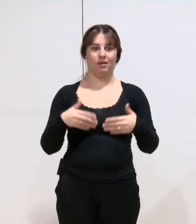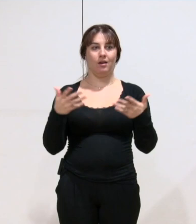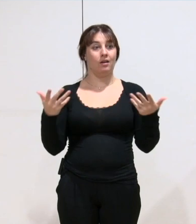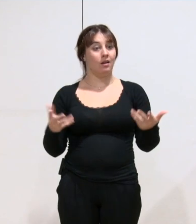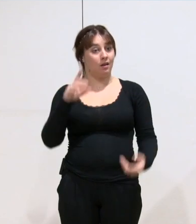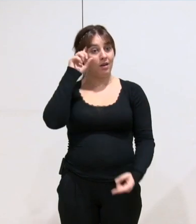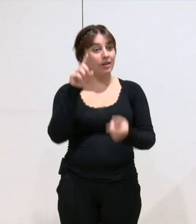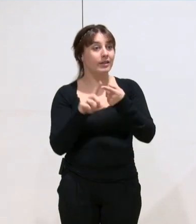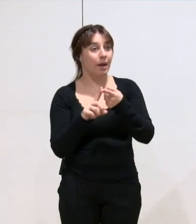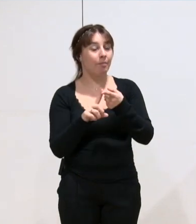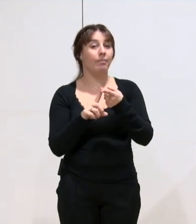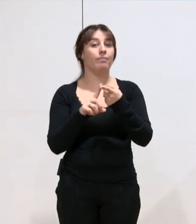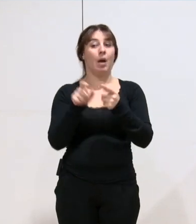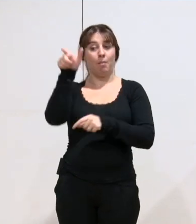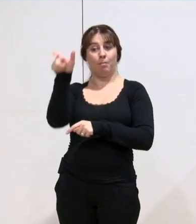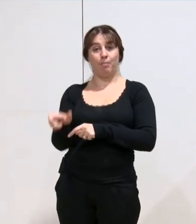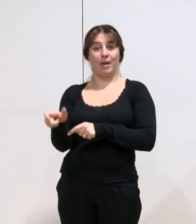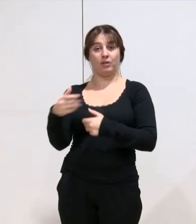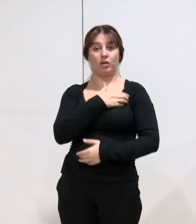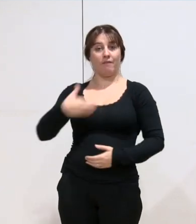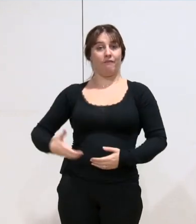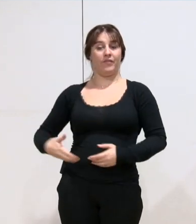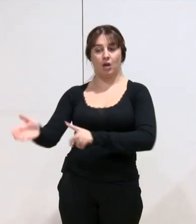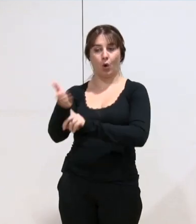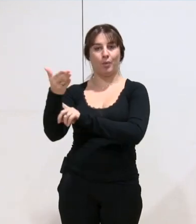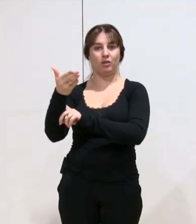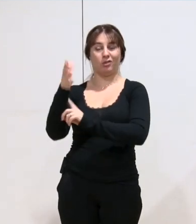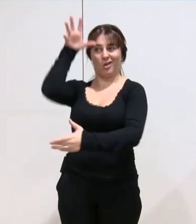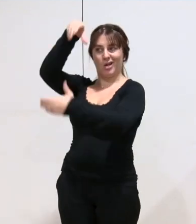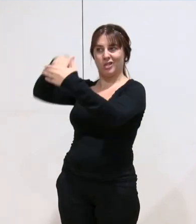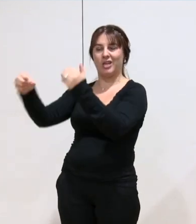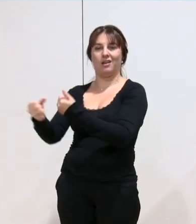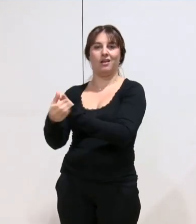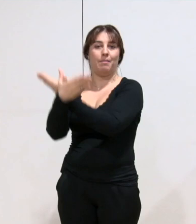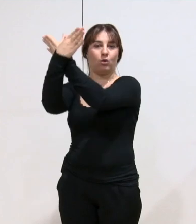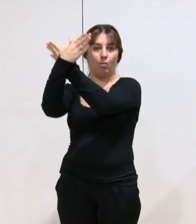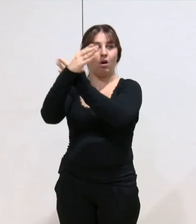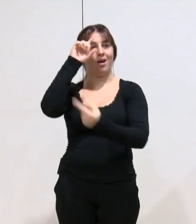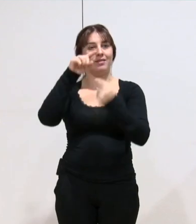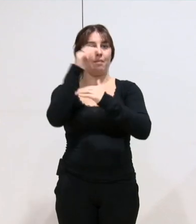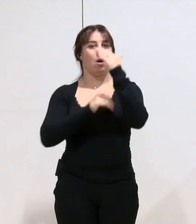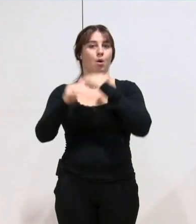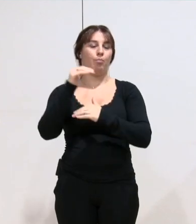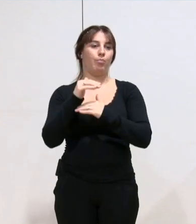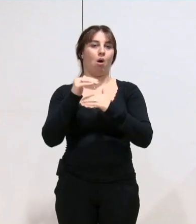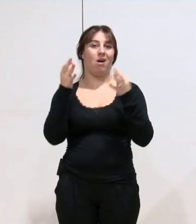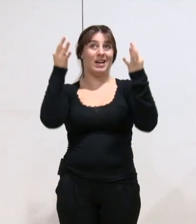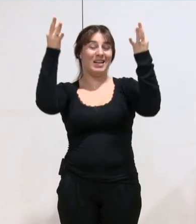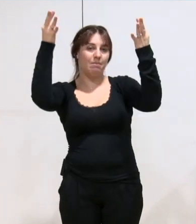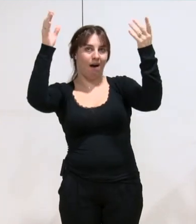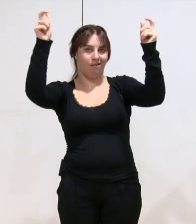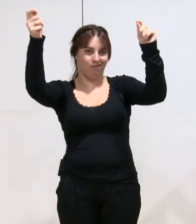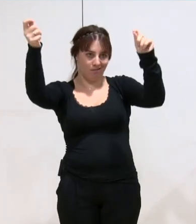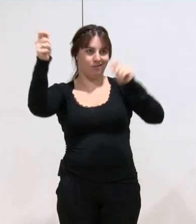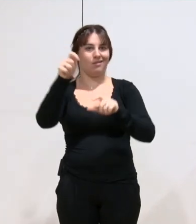sur la désignation d'un représentant de la ville de Grenoble auprès de la métropole pour le plan climat local. Et nous